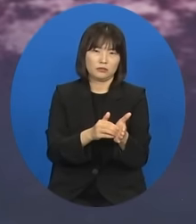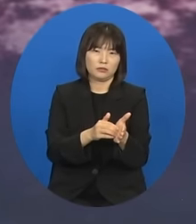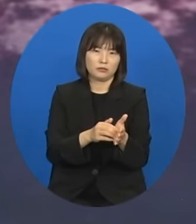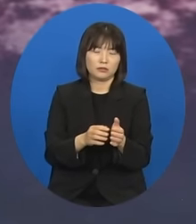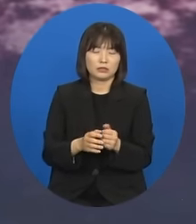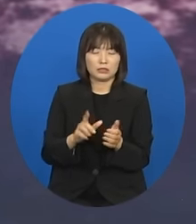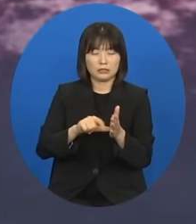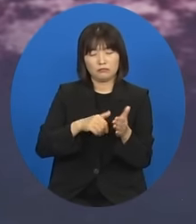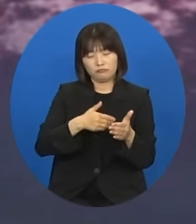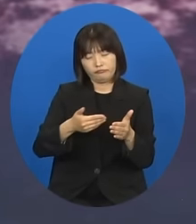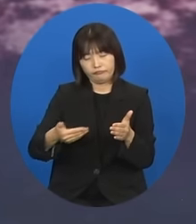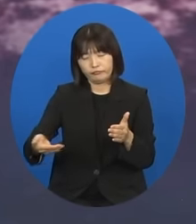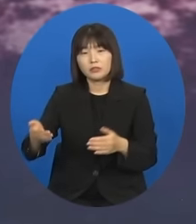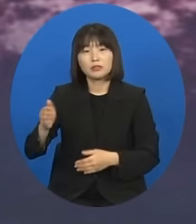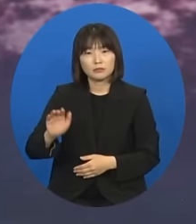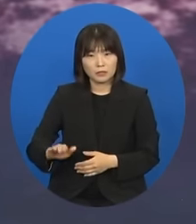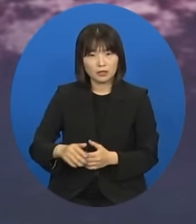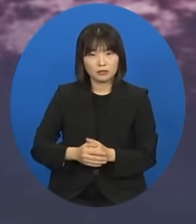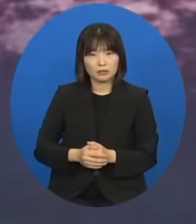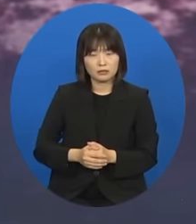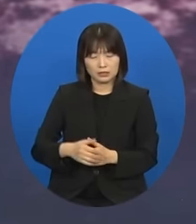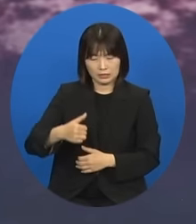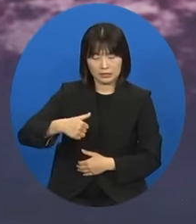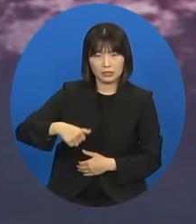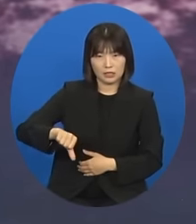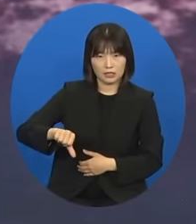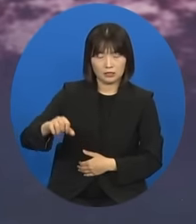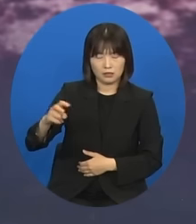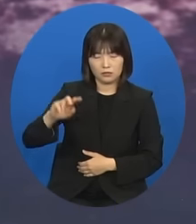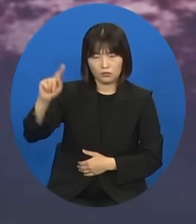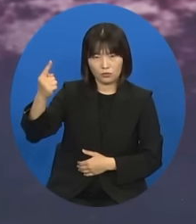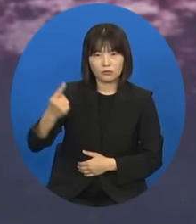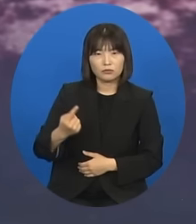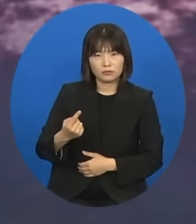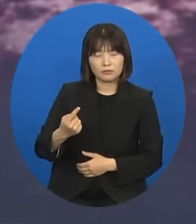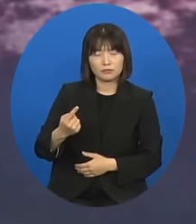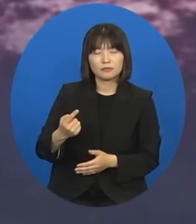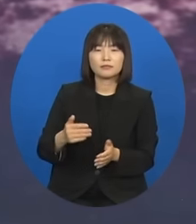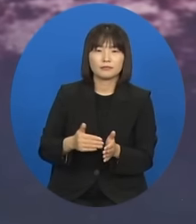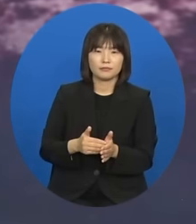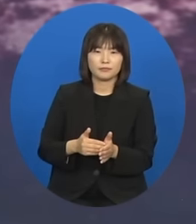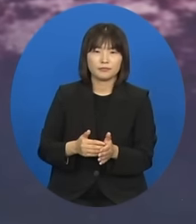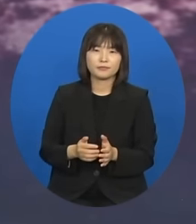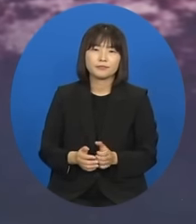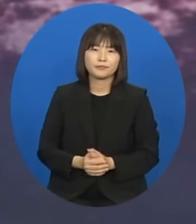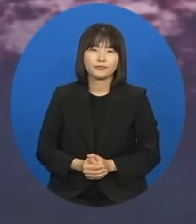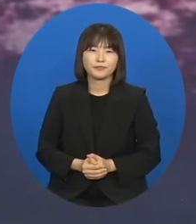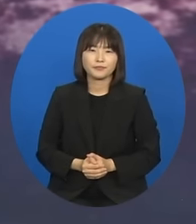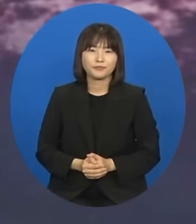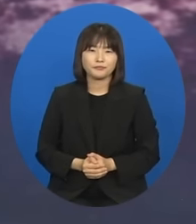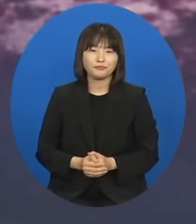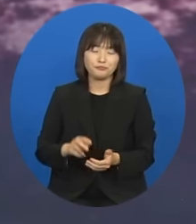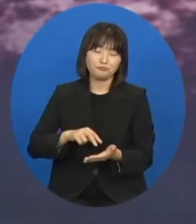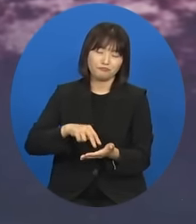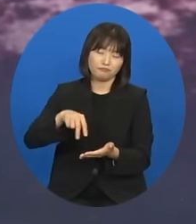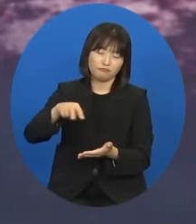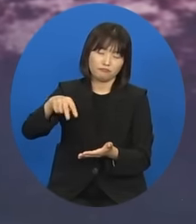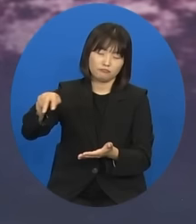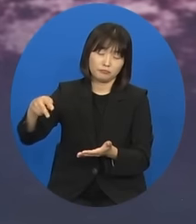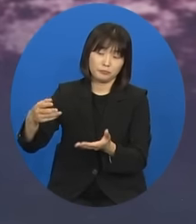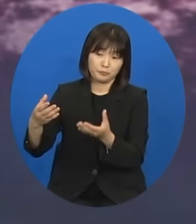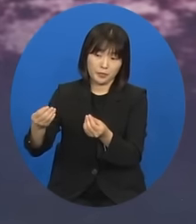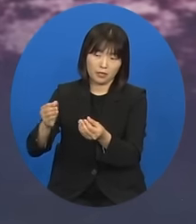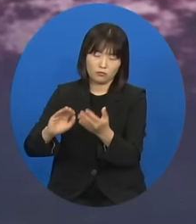지나긴 했지만 그 아들이 다시 돌아오게 된 거예요 그 오랜 방을 마치고 돌아오게